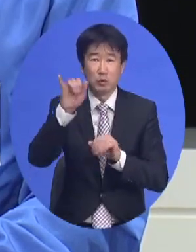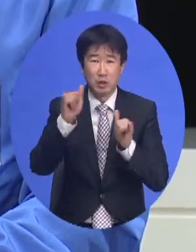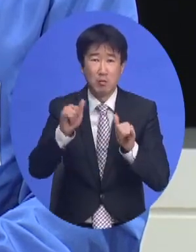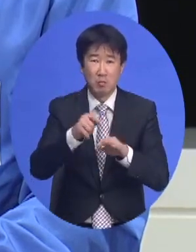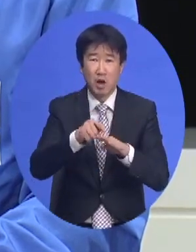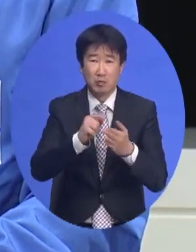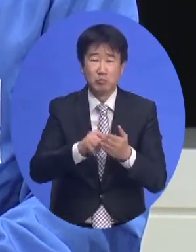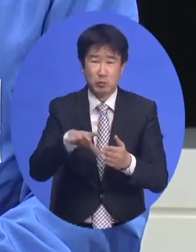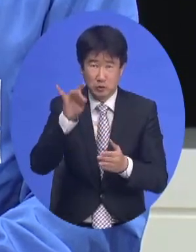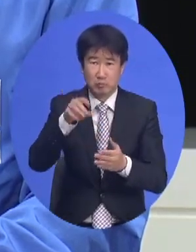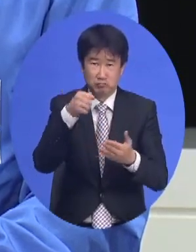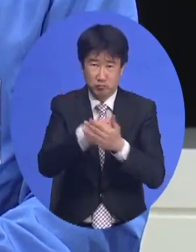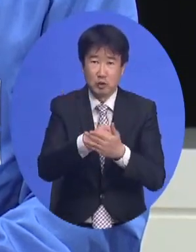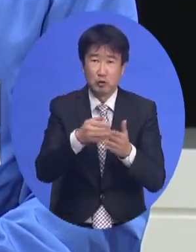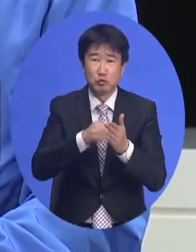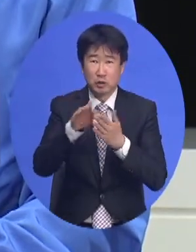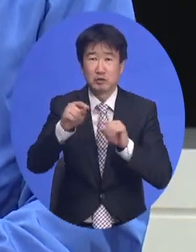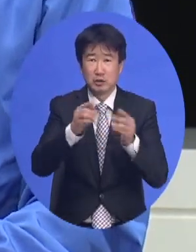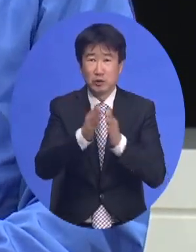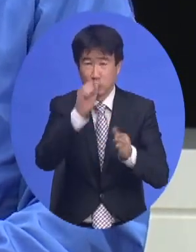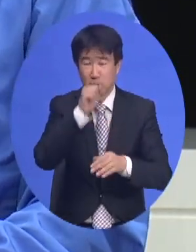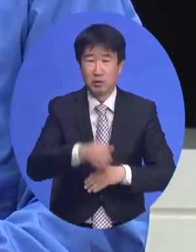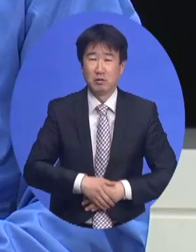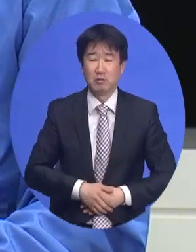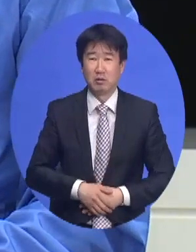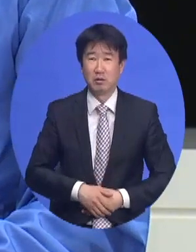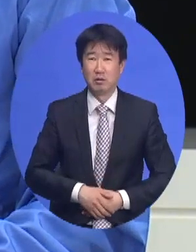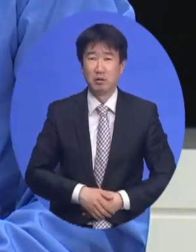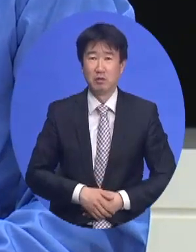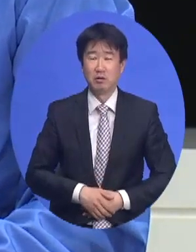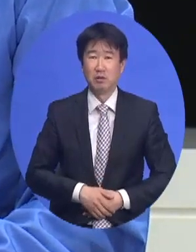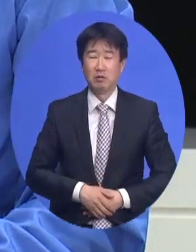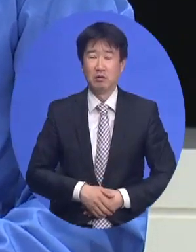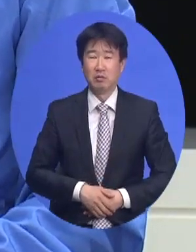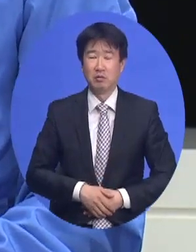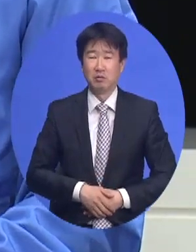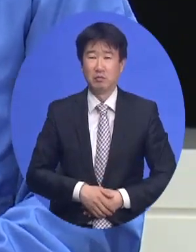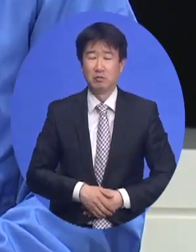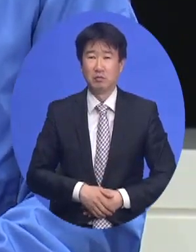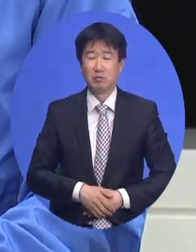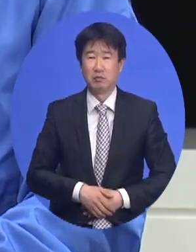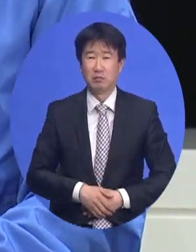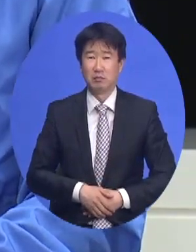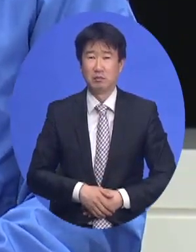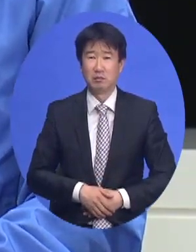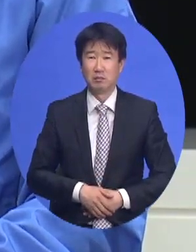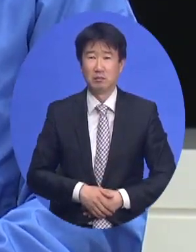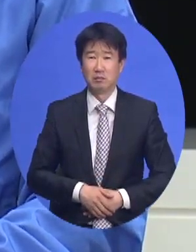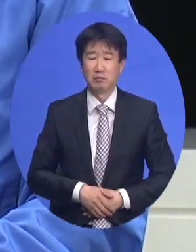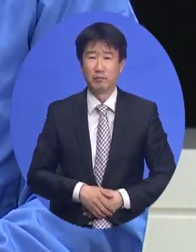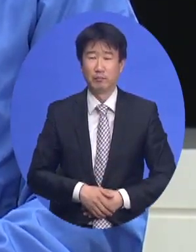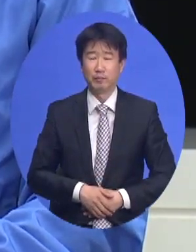먼저 사과부터 하고 그렇게 해야 되지 않겠습니까? 뭐 우리 주민